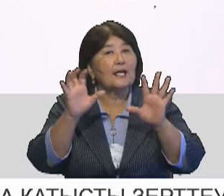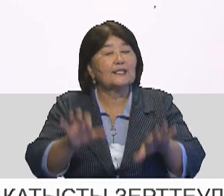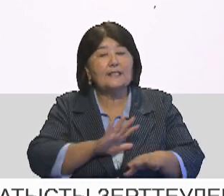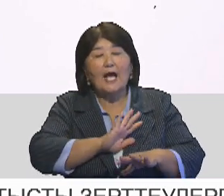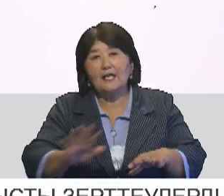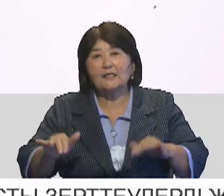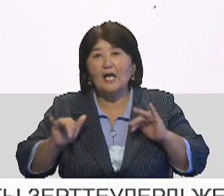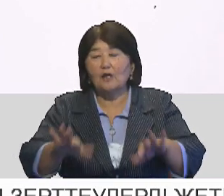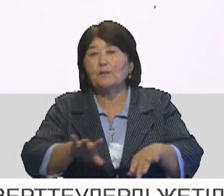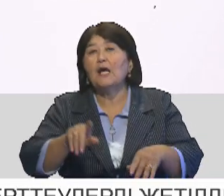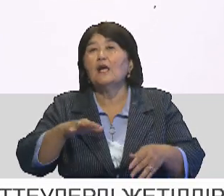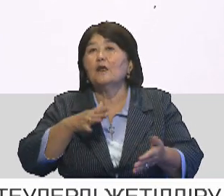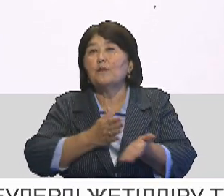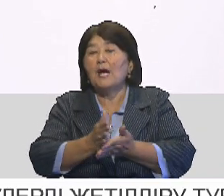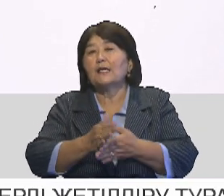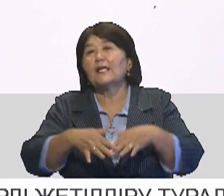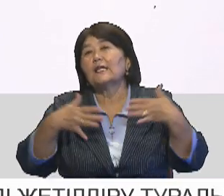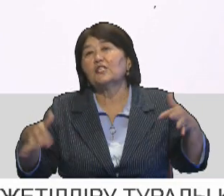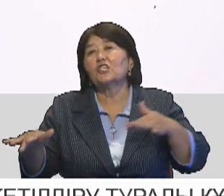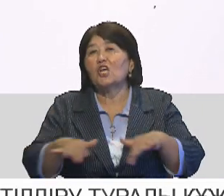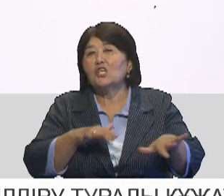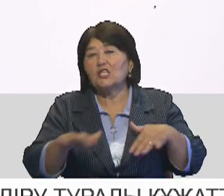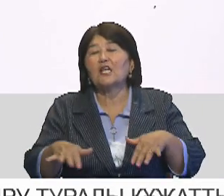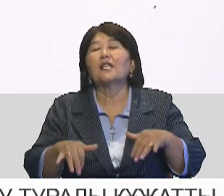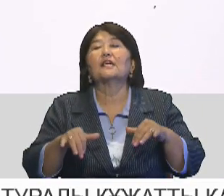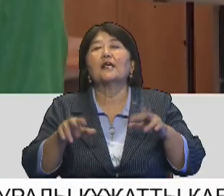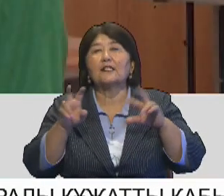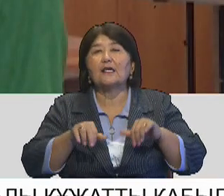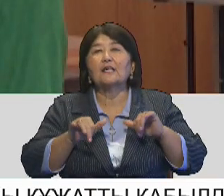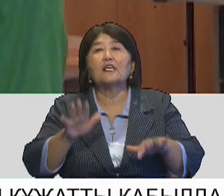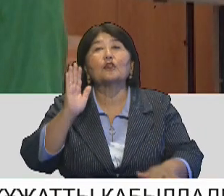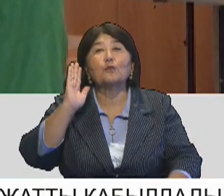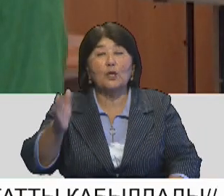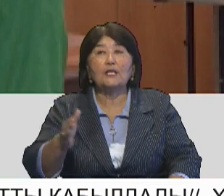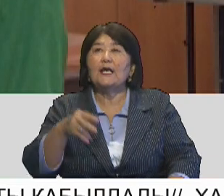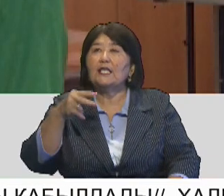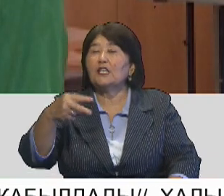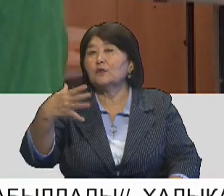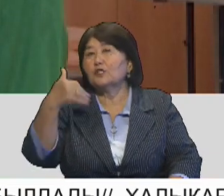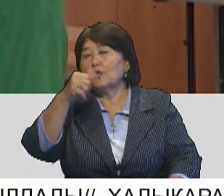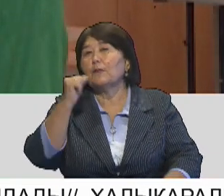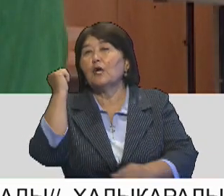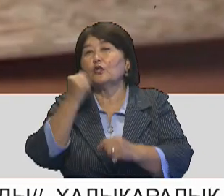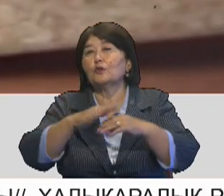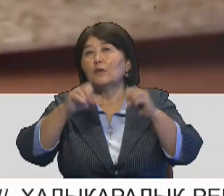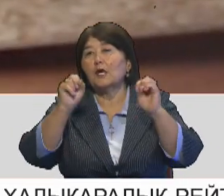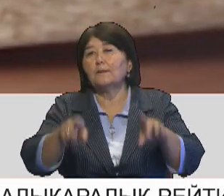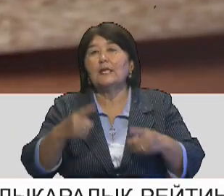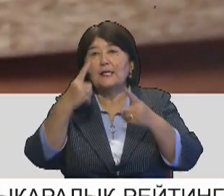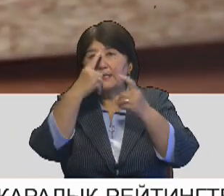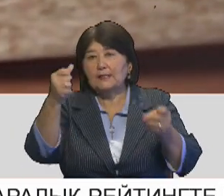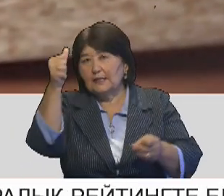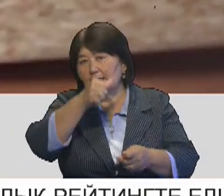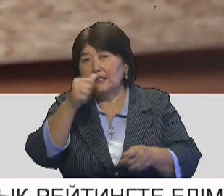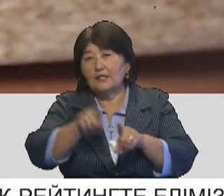жол бермеуге бағытталған кешенді шаралар іске асырылатын болады. 2025 жыл жұмысшы мамандықтары жылы деп жарияланғаны